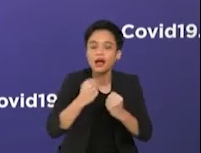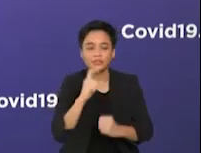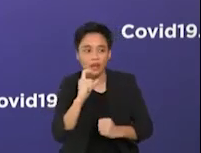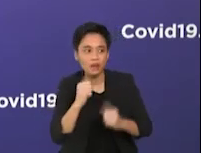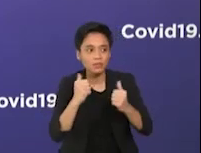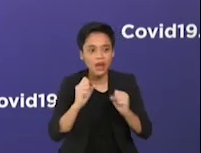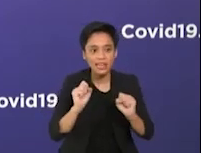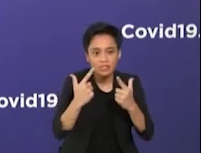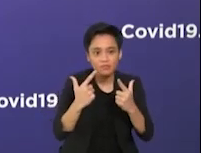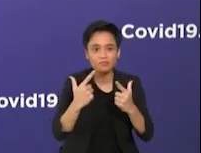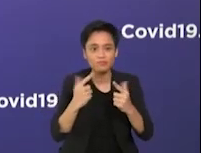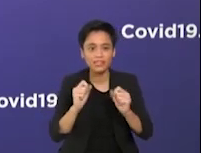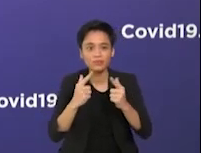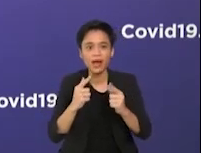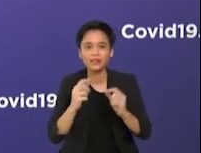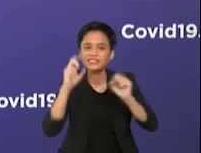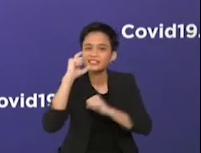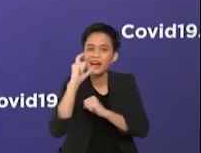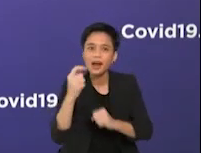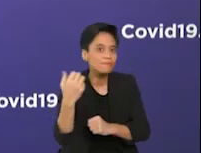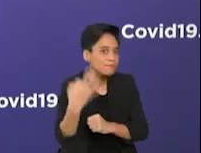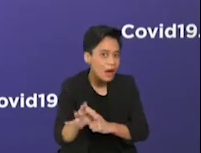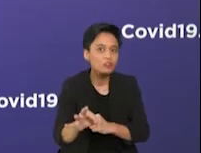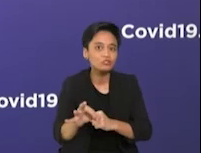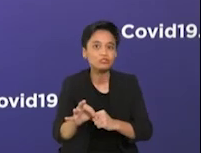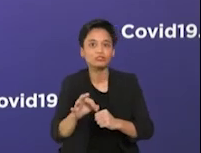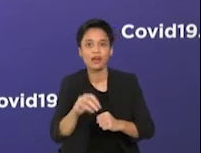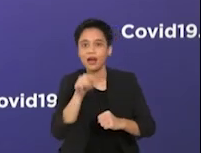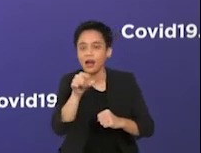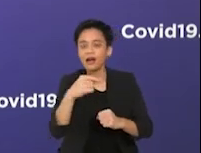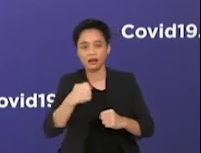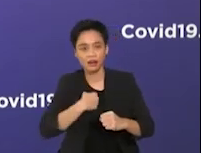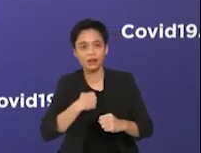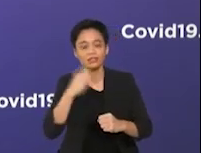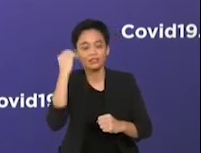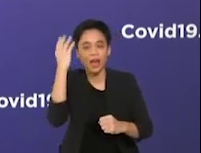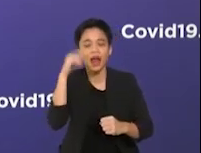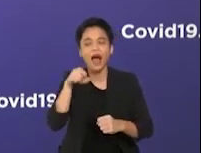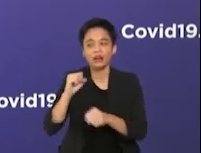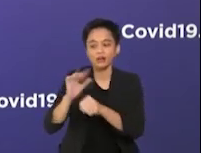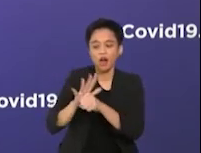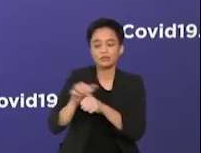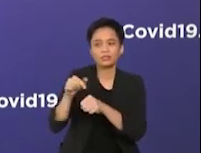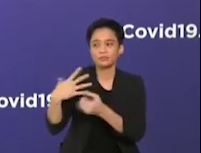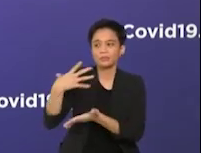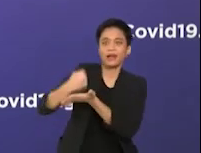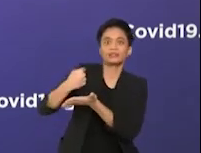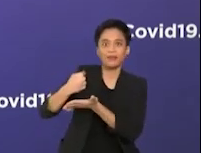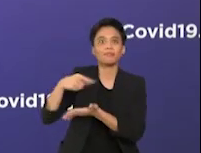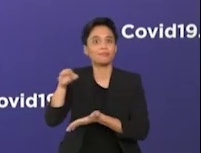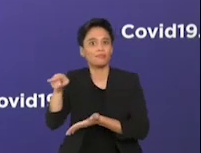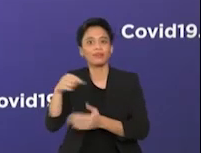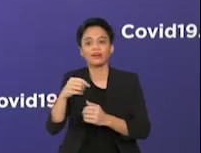hidup dengan tatanan yang baru yang menyadari sepenuhnya bahwa ancaman kofit 19 ancaman